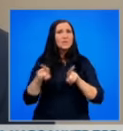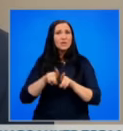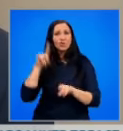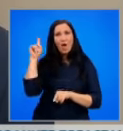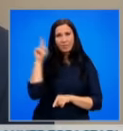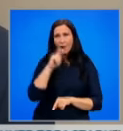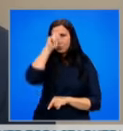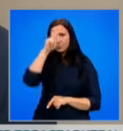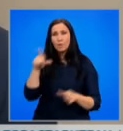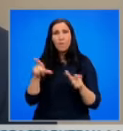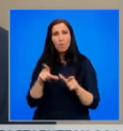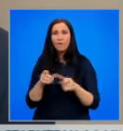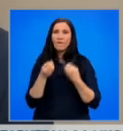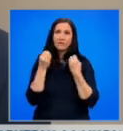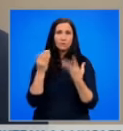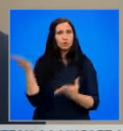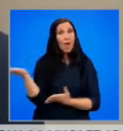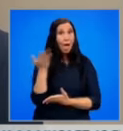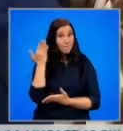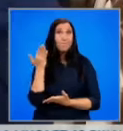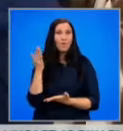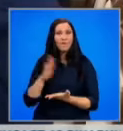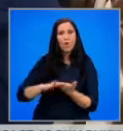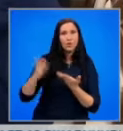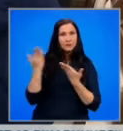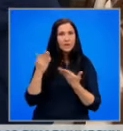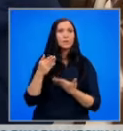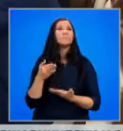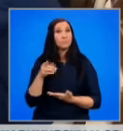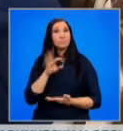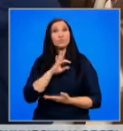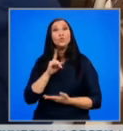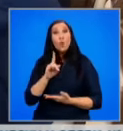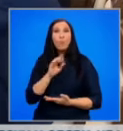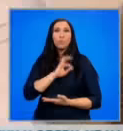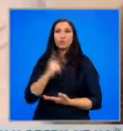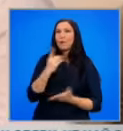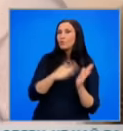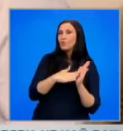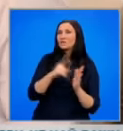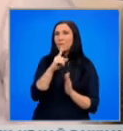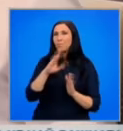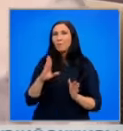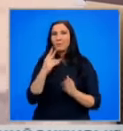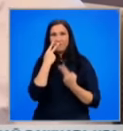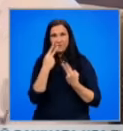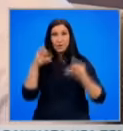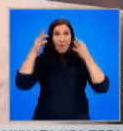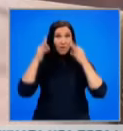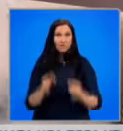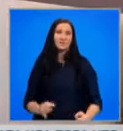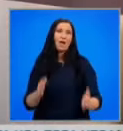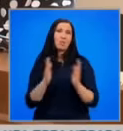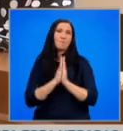Мулов е възможно да е бил в университета, при което получихме един документ, аз за пръв път виждам в официална